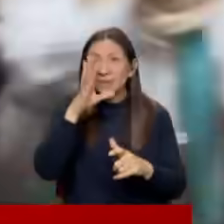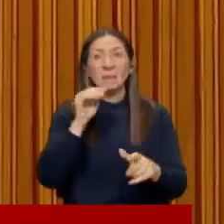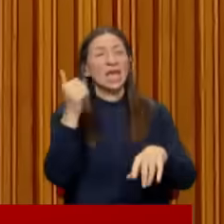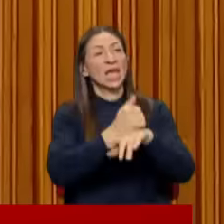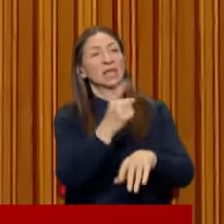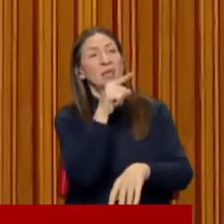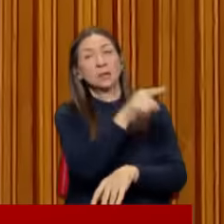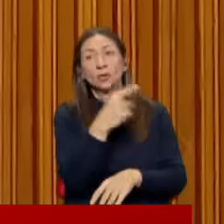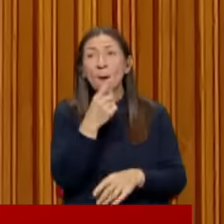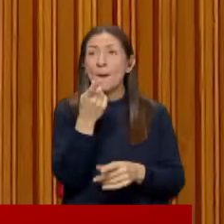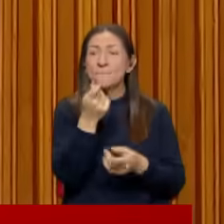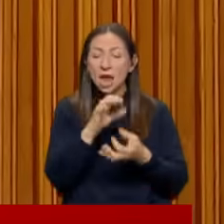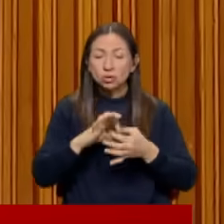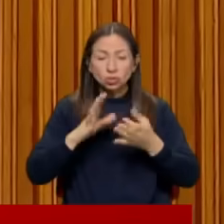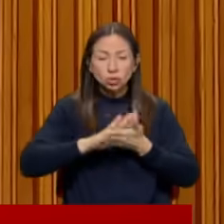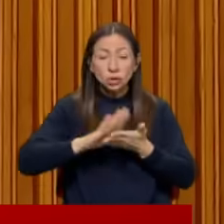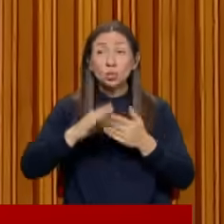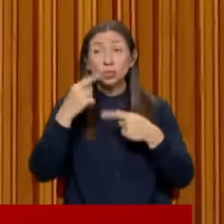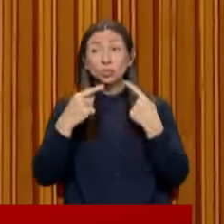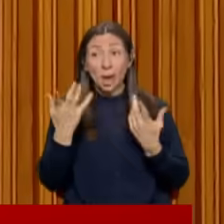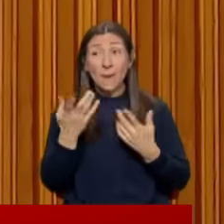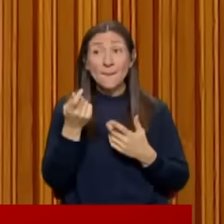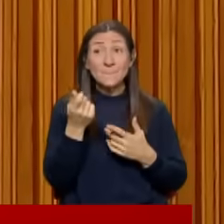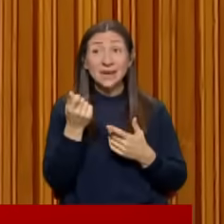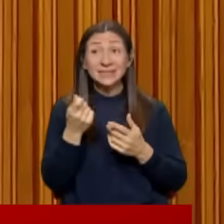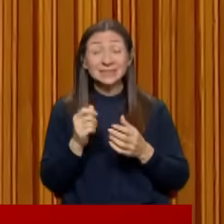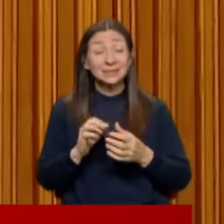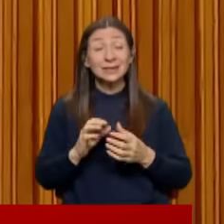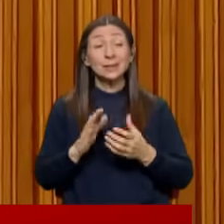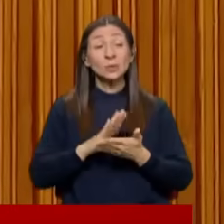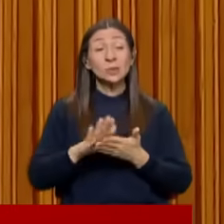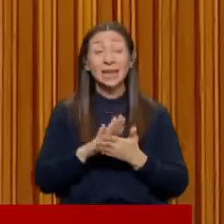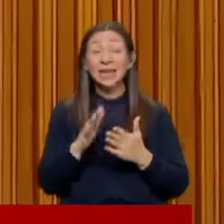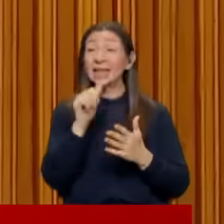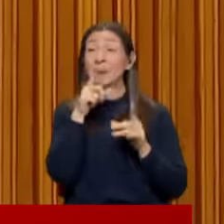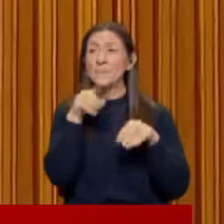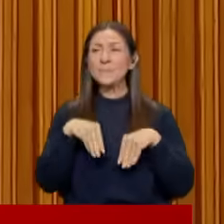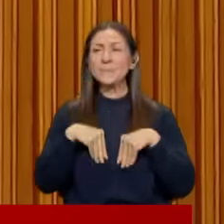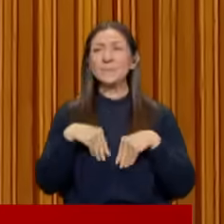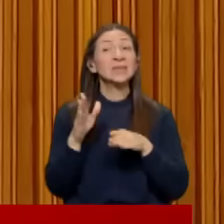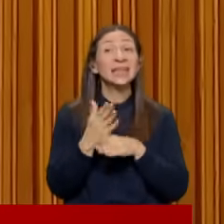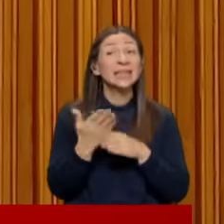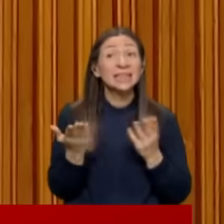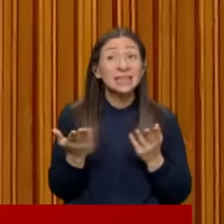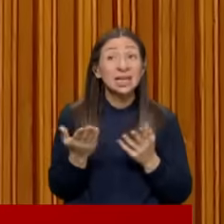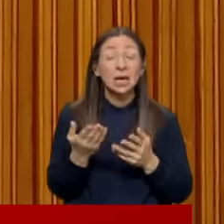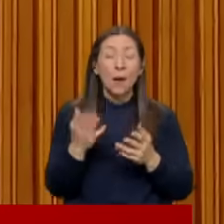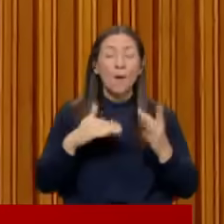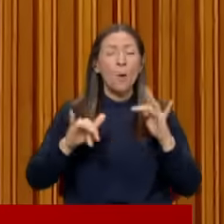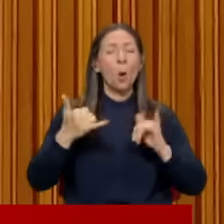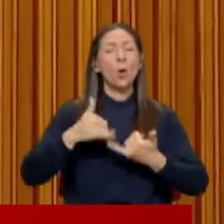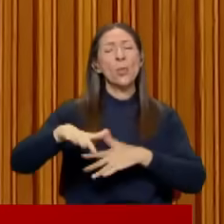iktidar diyor. Para aklayanlar konuşuluyor ama parası aklananlar nedense hiç konuşulmuyor.